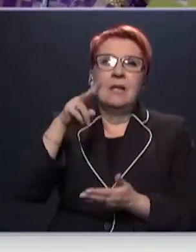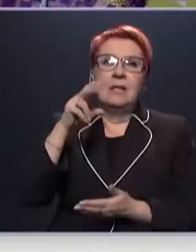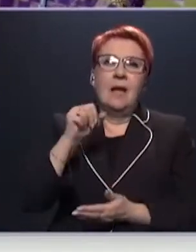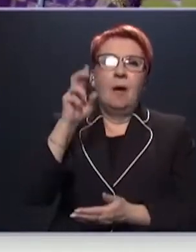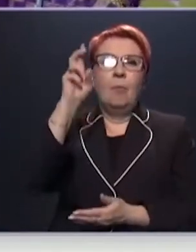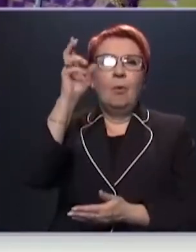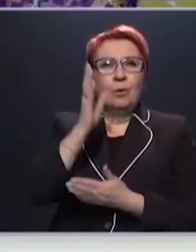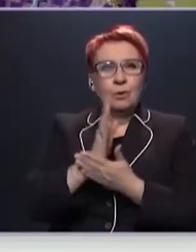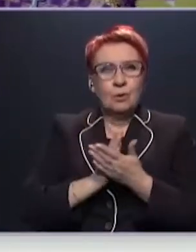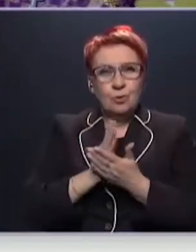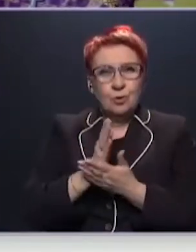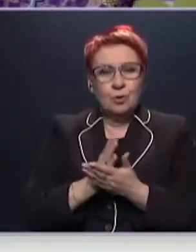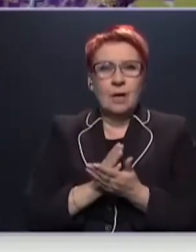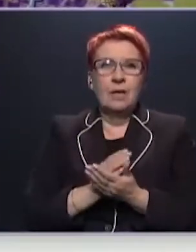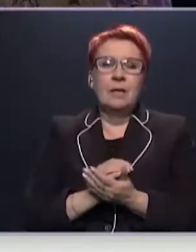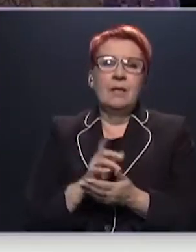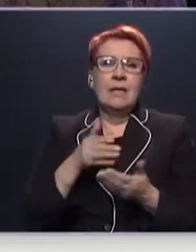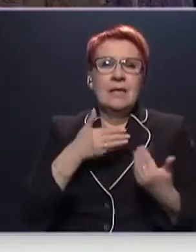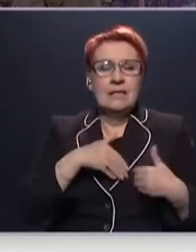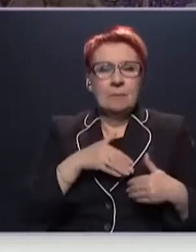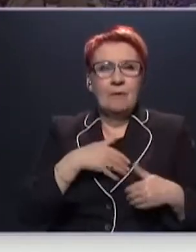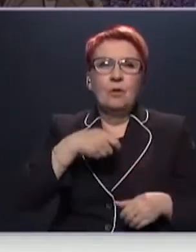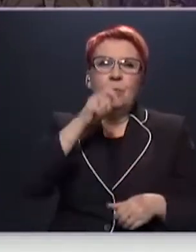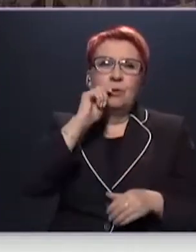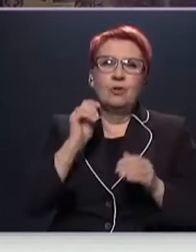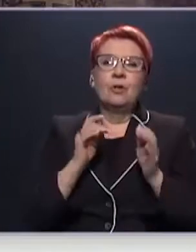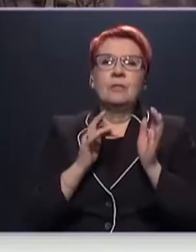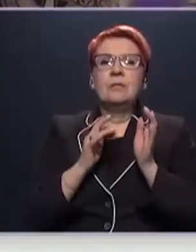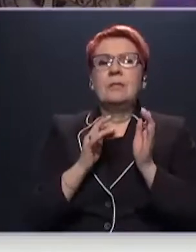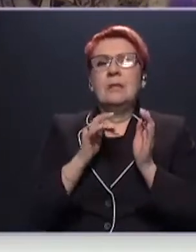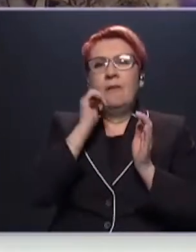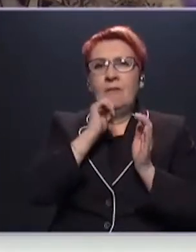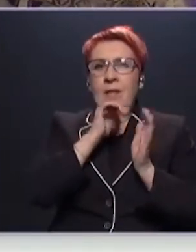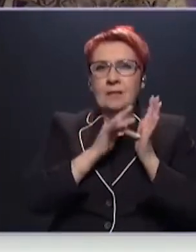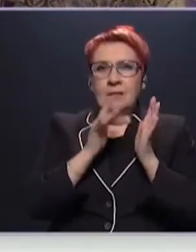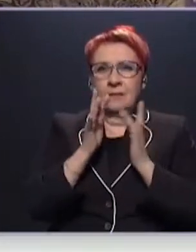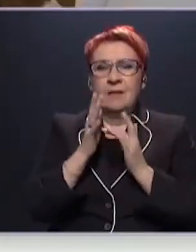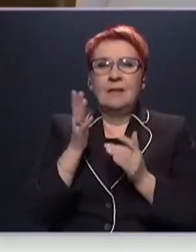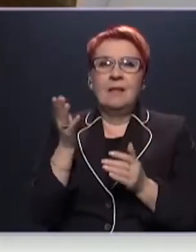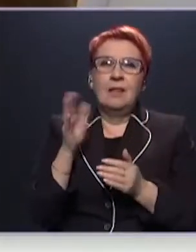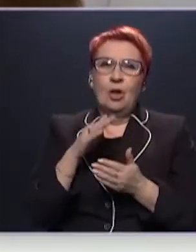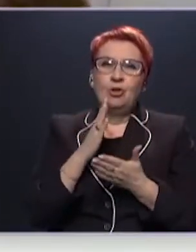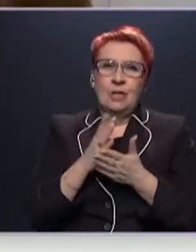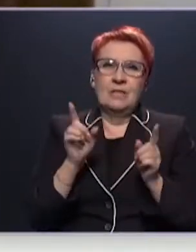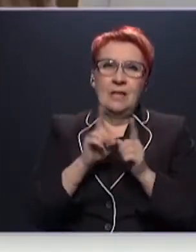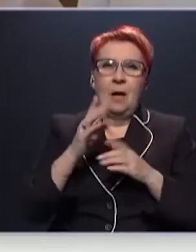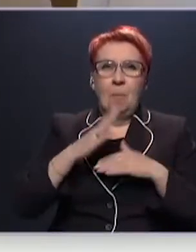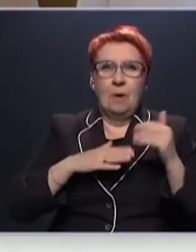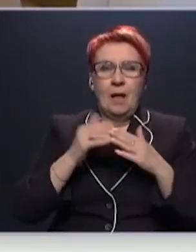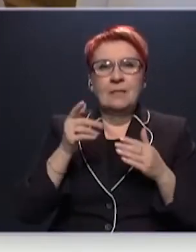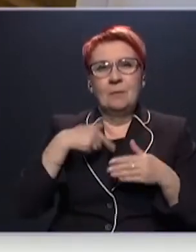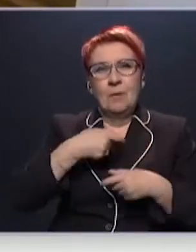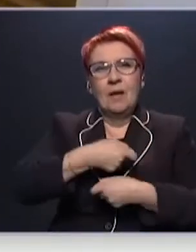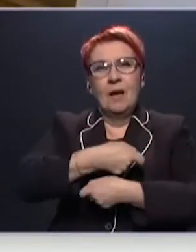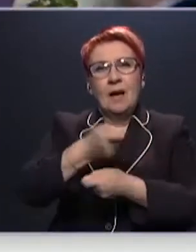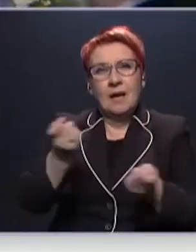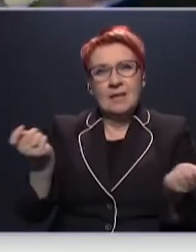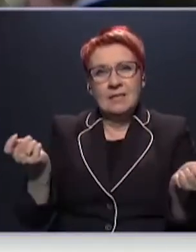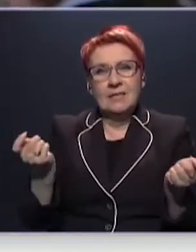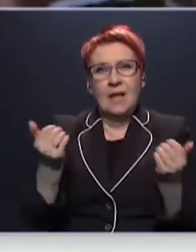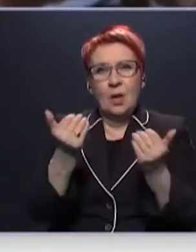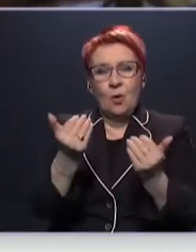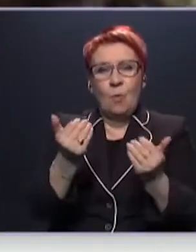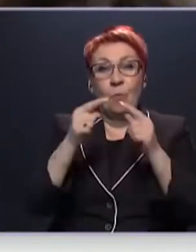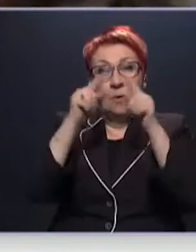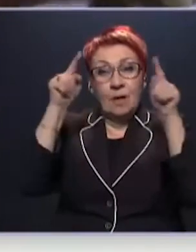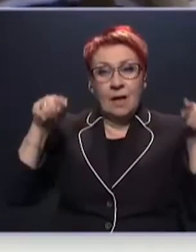богослужении, исповедуются, причащаются. И вот даже мы, есть такая практика, раздаем